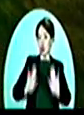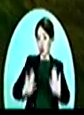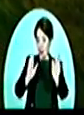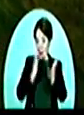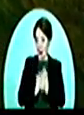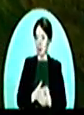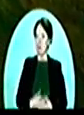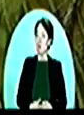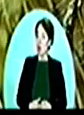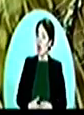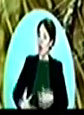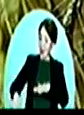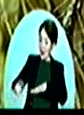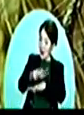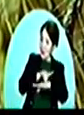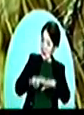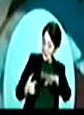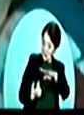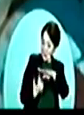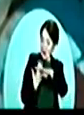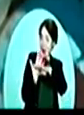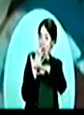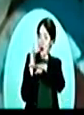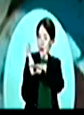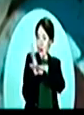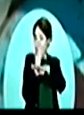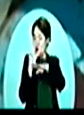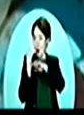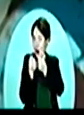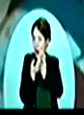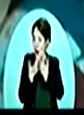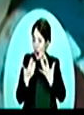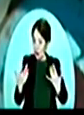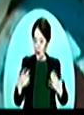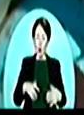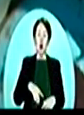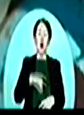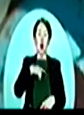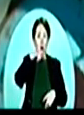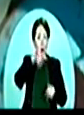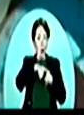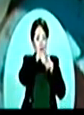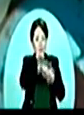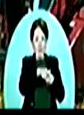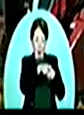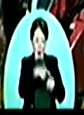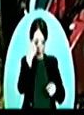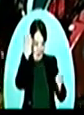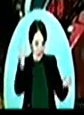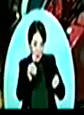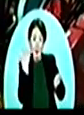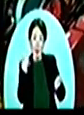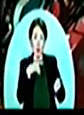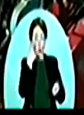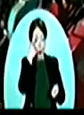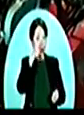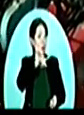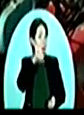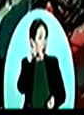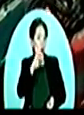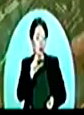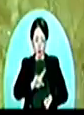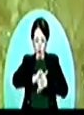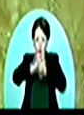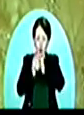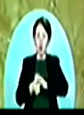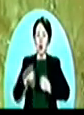тариалан үйлдвэрт Монгол оронд хөгжснөр бол мөрөө үнж малаа хариулдаг байсан Монголын залуучууд моньсон